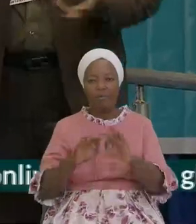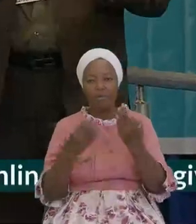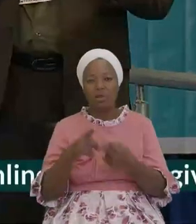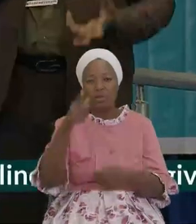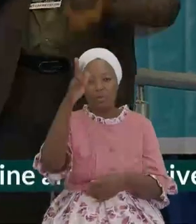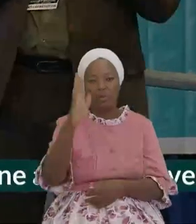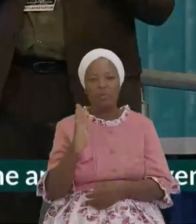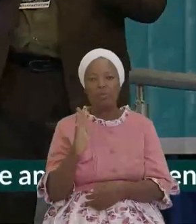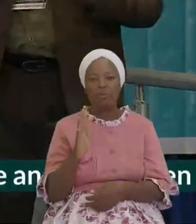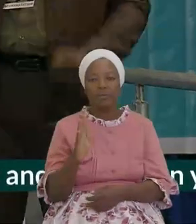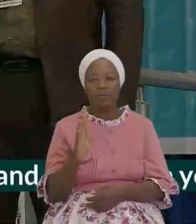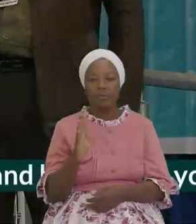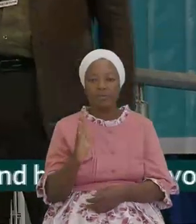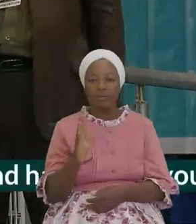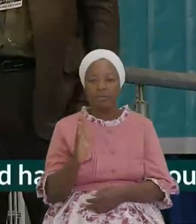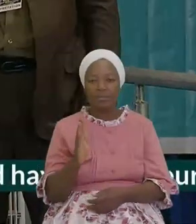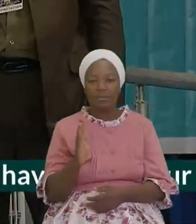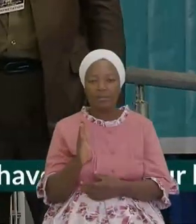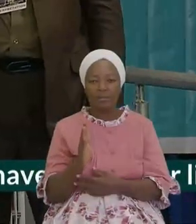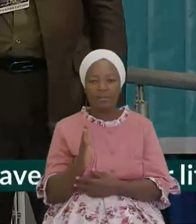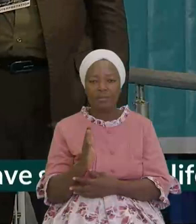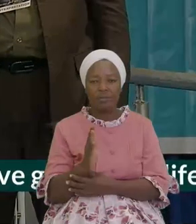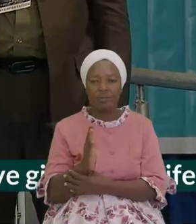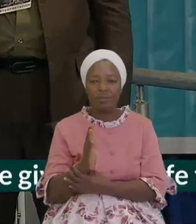Tu es maintenant membre de la famille de Dieu.